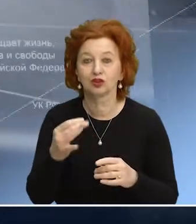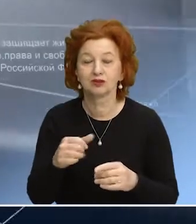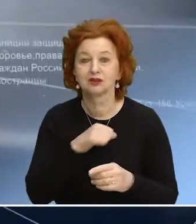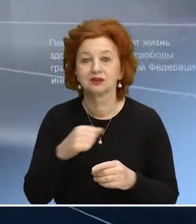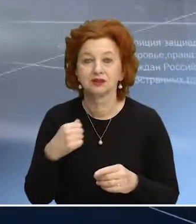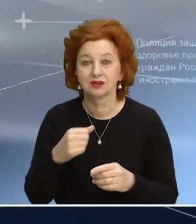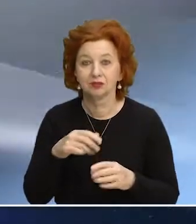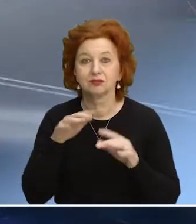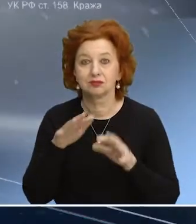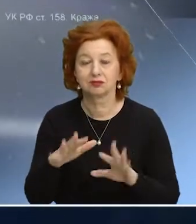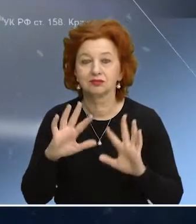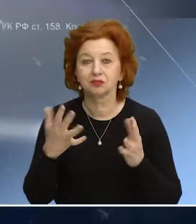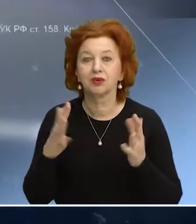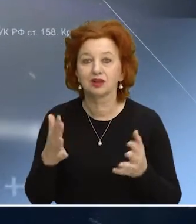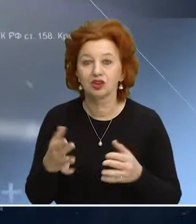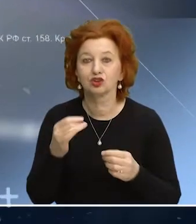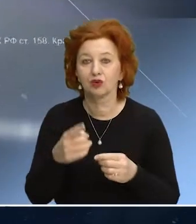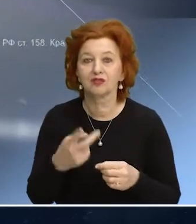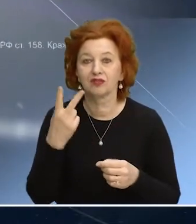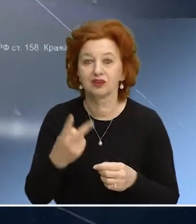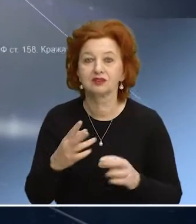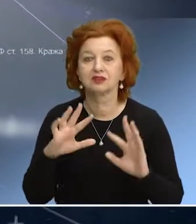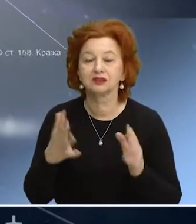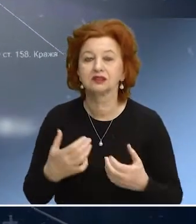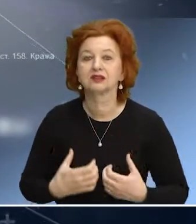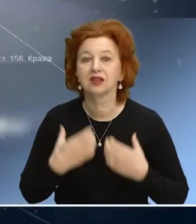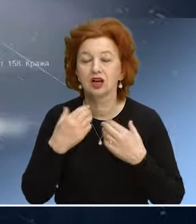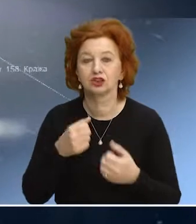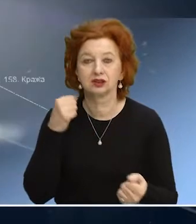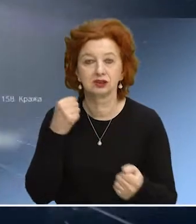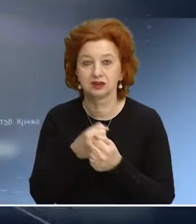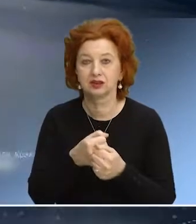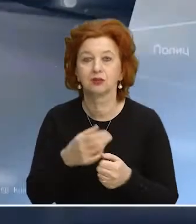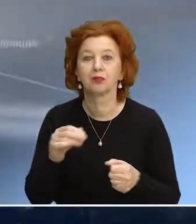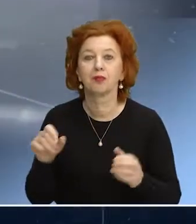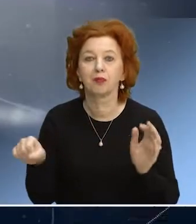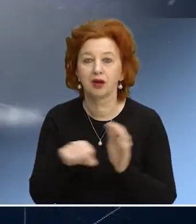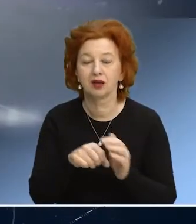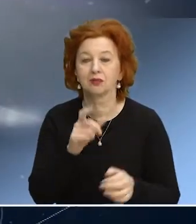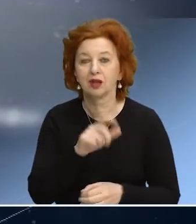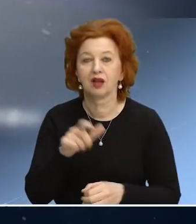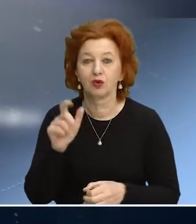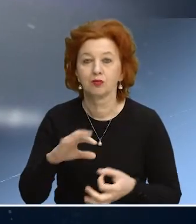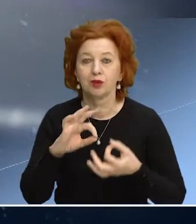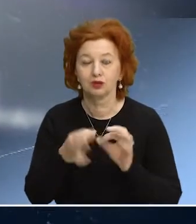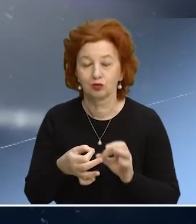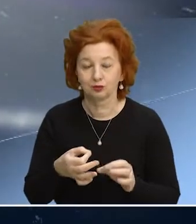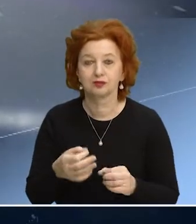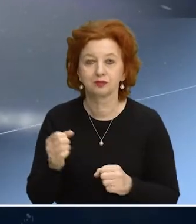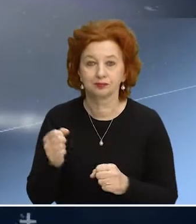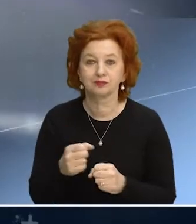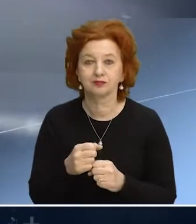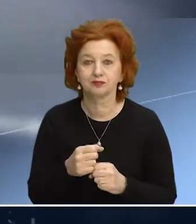пару часов на одном и том же месте произошло два страшных ДТП, в результате которых погибли люди. С